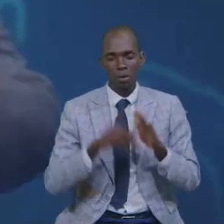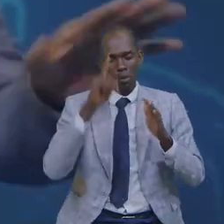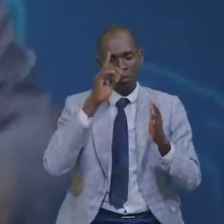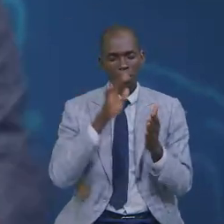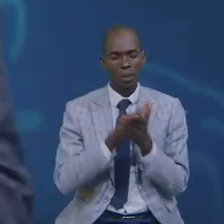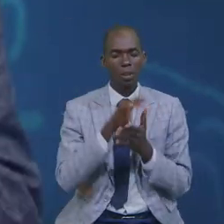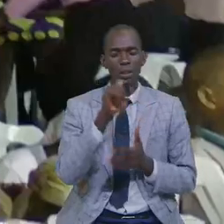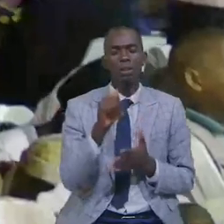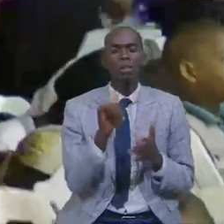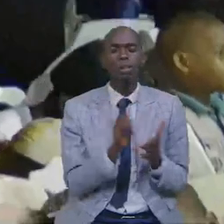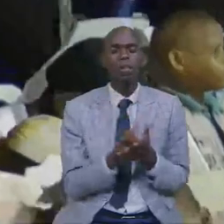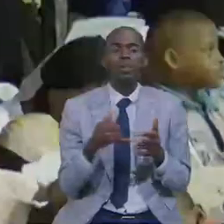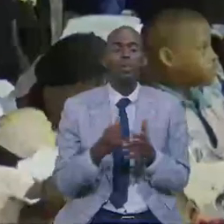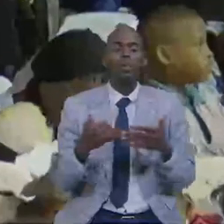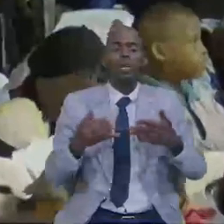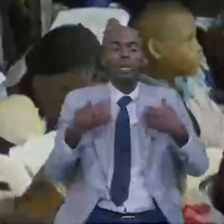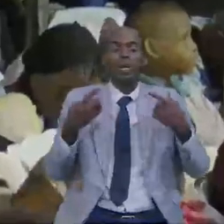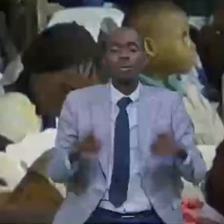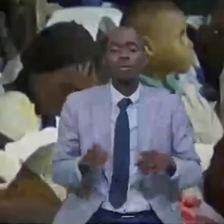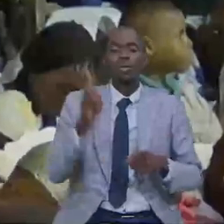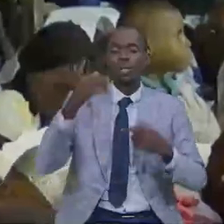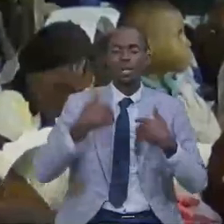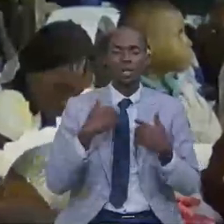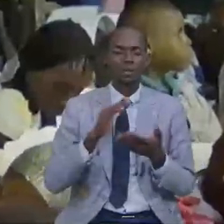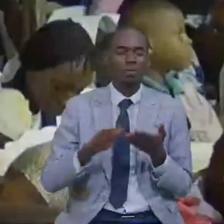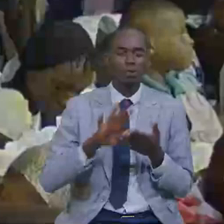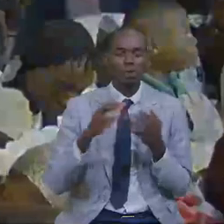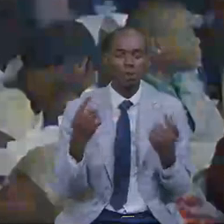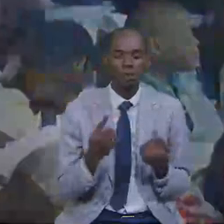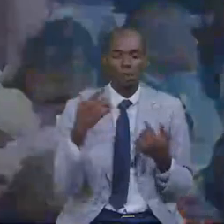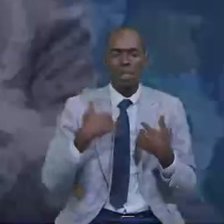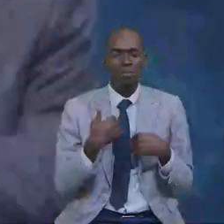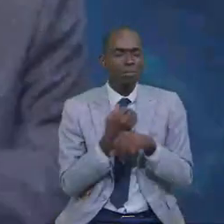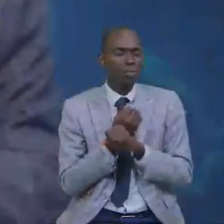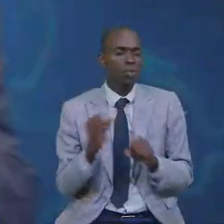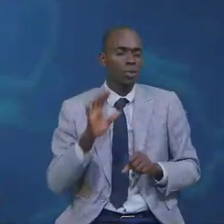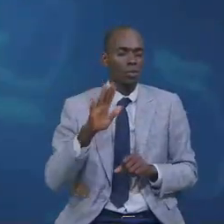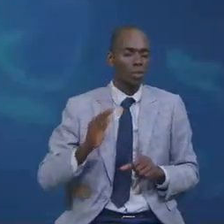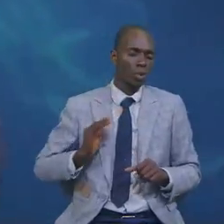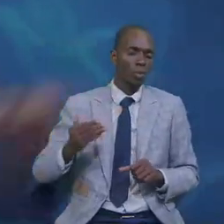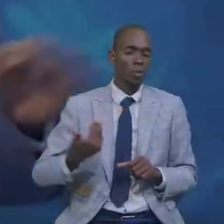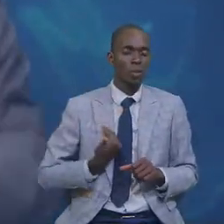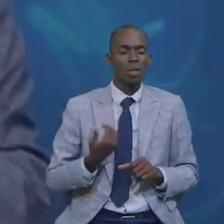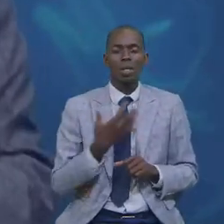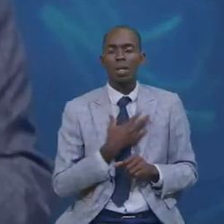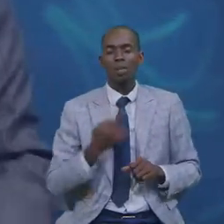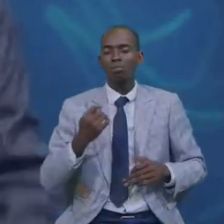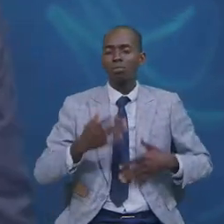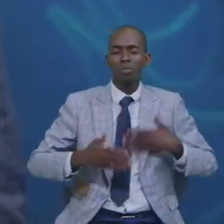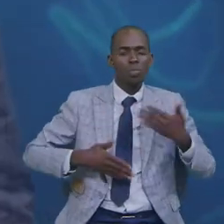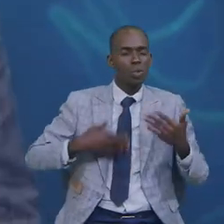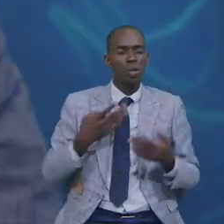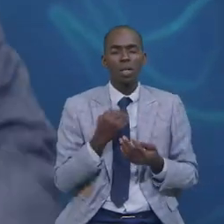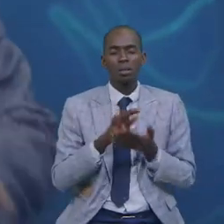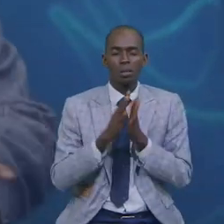crois que c'est fait il a sauvé ses péché et